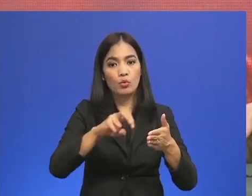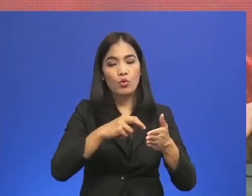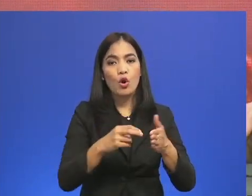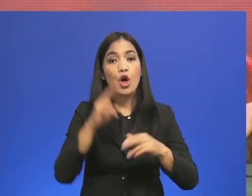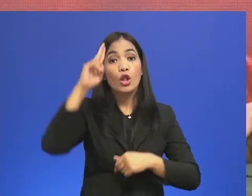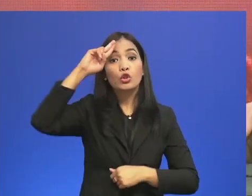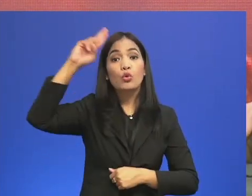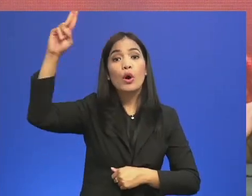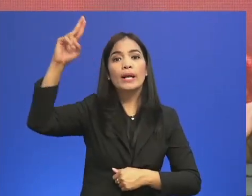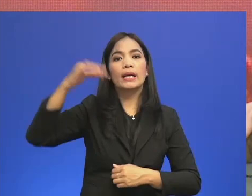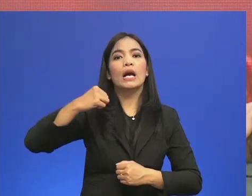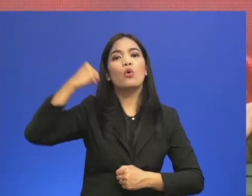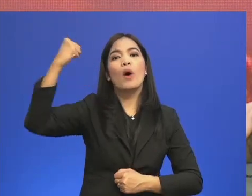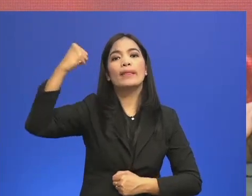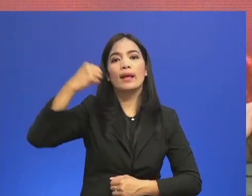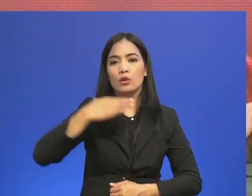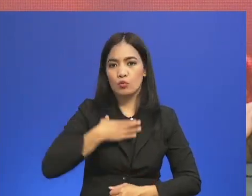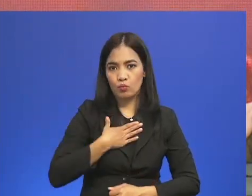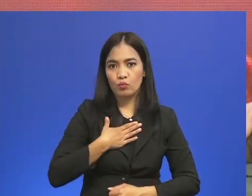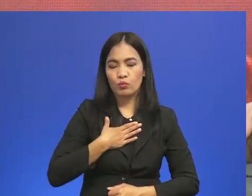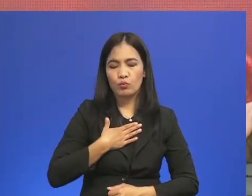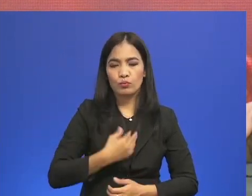kekuatanku.